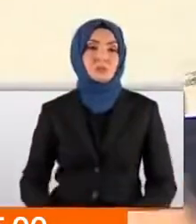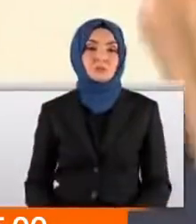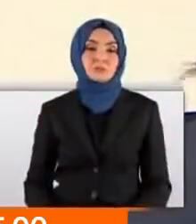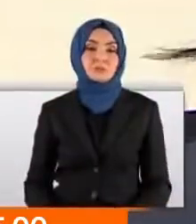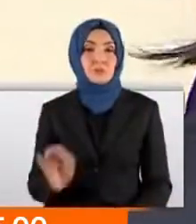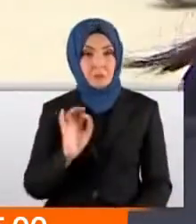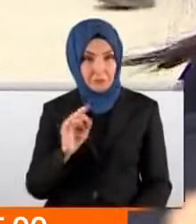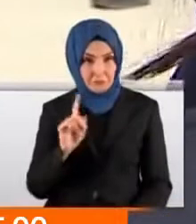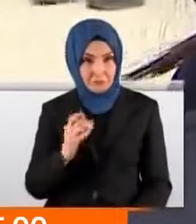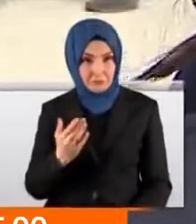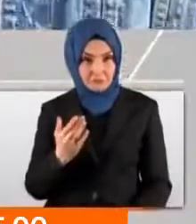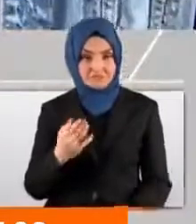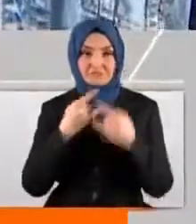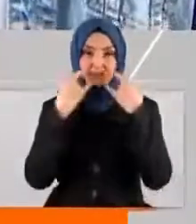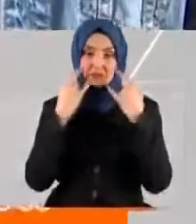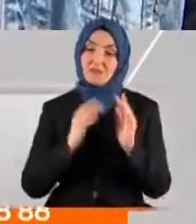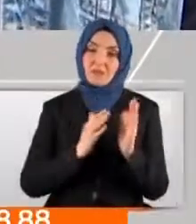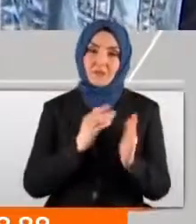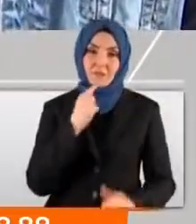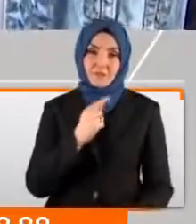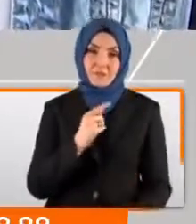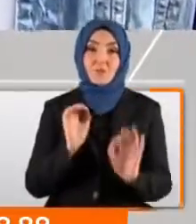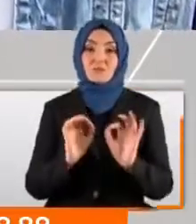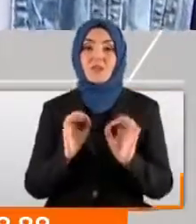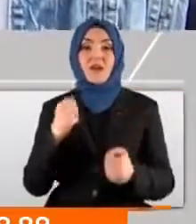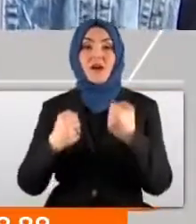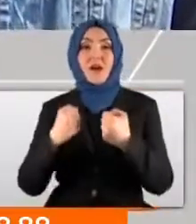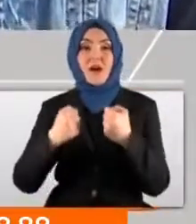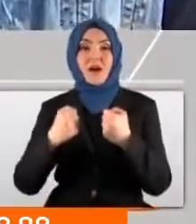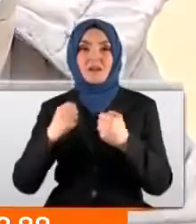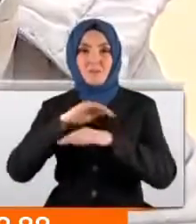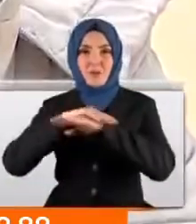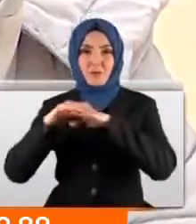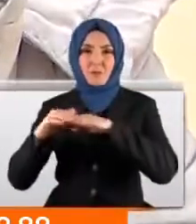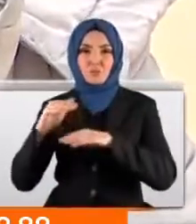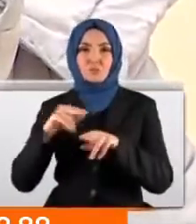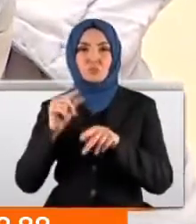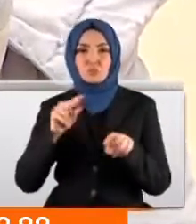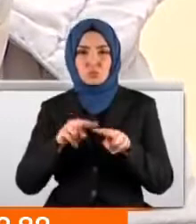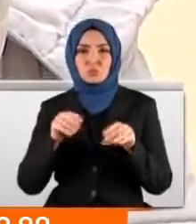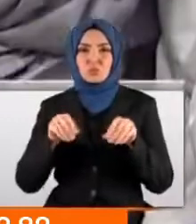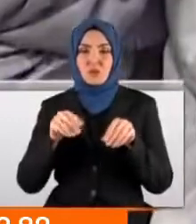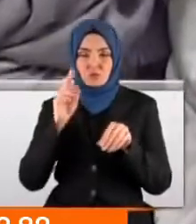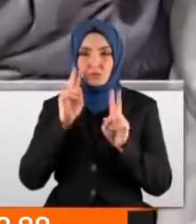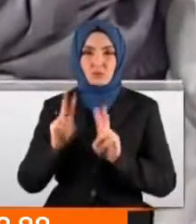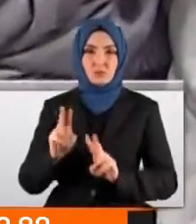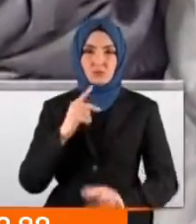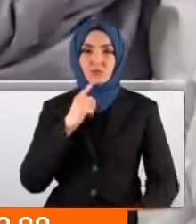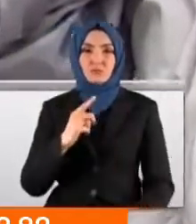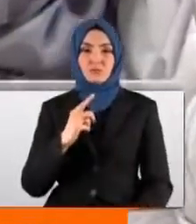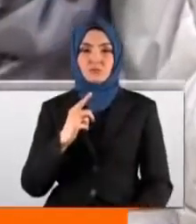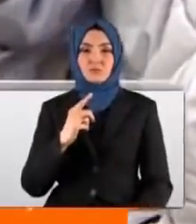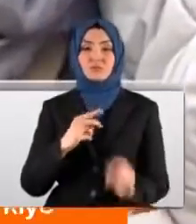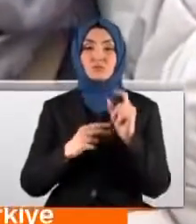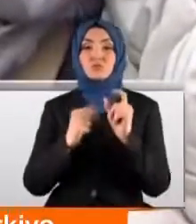Öyle mi? O zaman maskelere devam. Özellikle arabalarda çok görüyoruz. Böyle kum, çamur. Yağmur yine İstanbul'a geliyor. Ve bunun yanında çöl